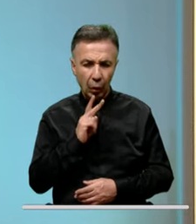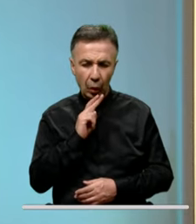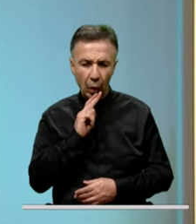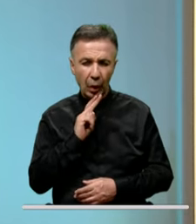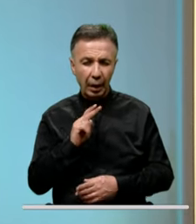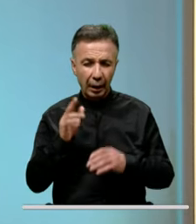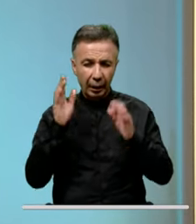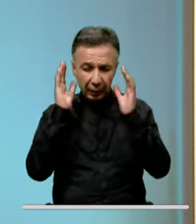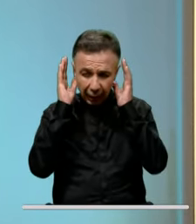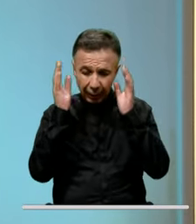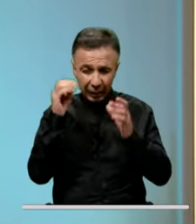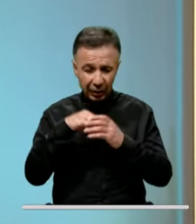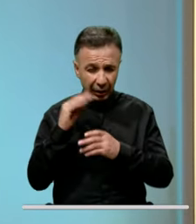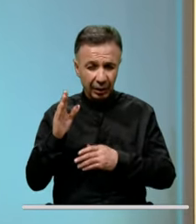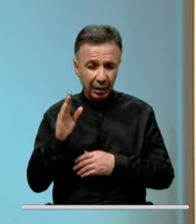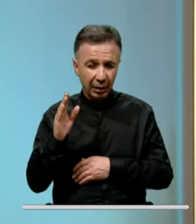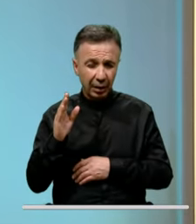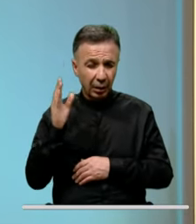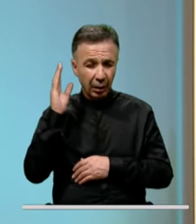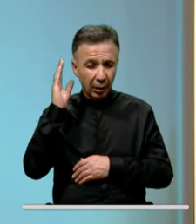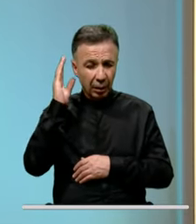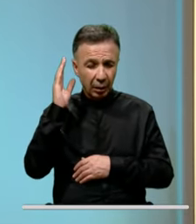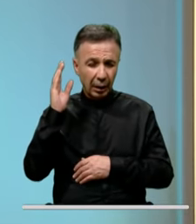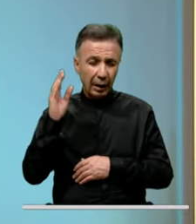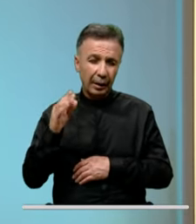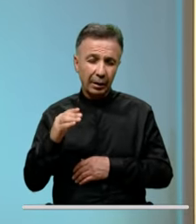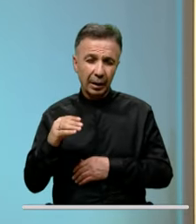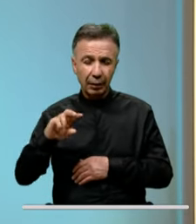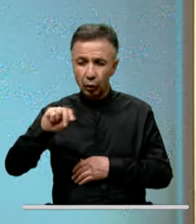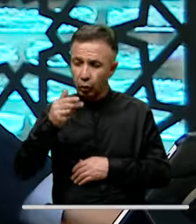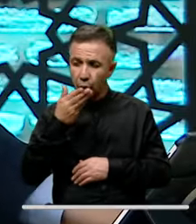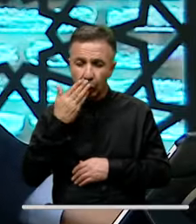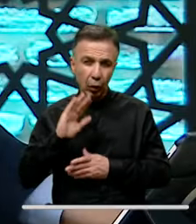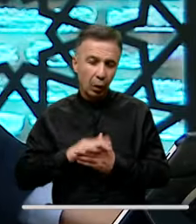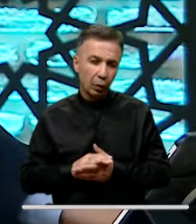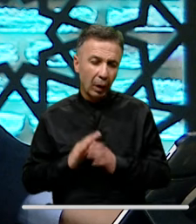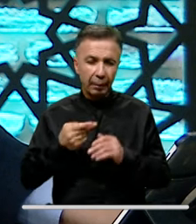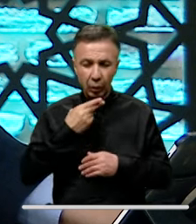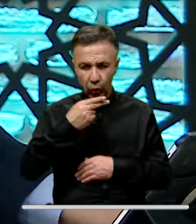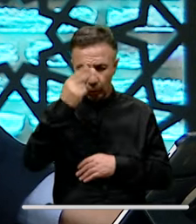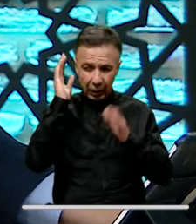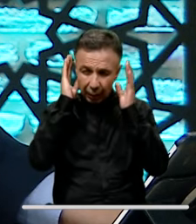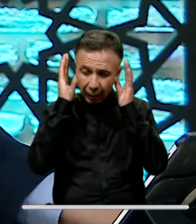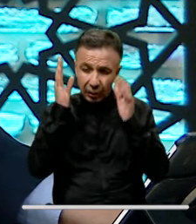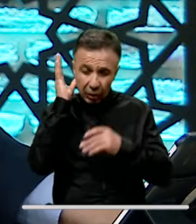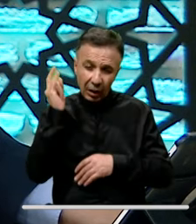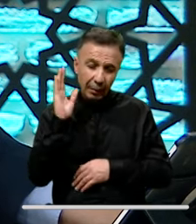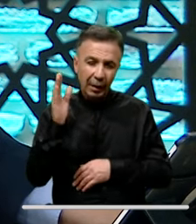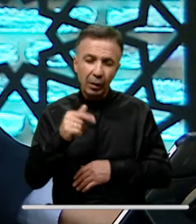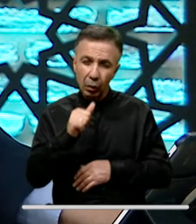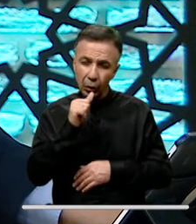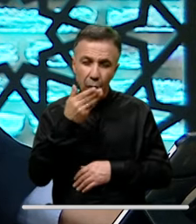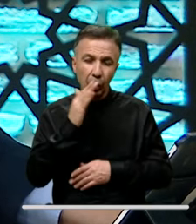şadırvanda sular yoktu. Münferiden de kılabiliriz. Ucu açık, ikindiye kadar vakti var. Ama cuma için camiye gittik. Su yok,